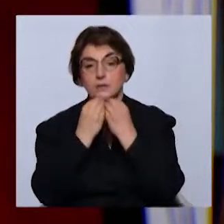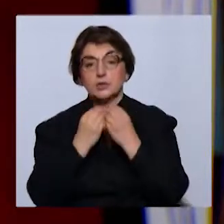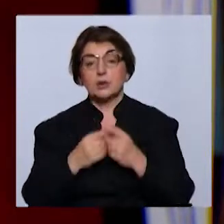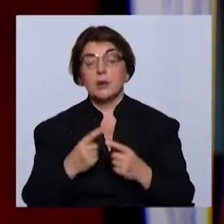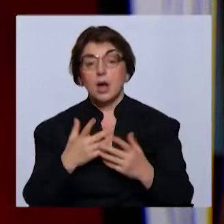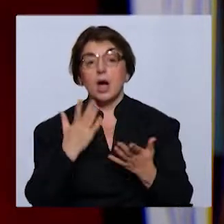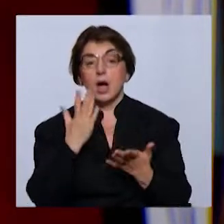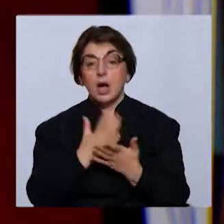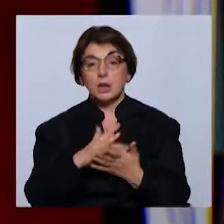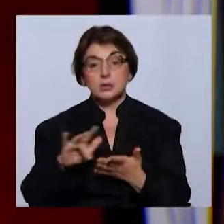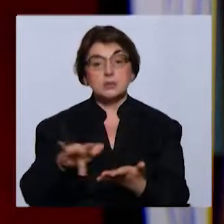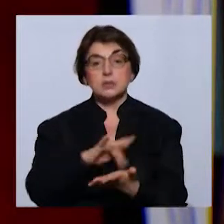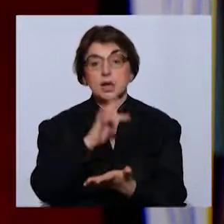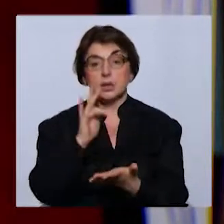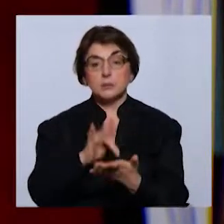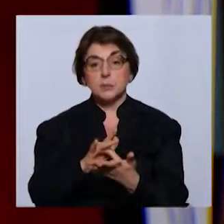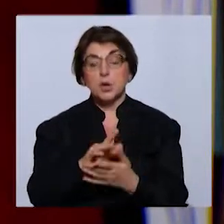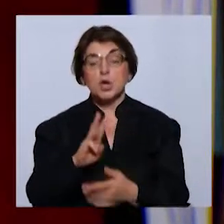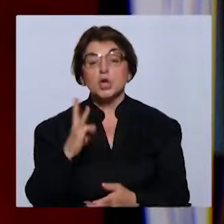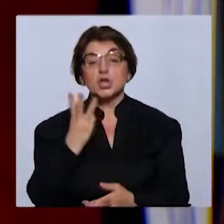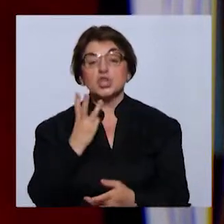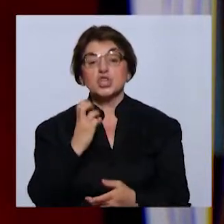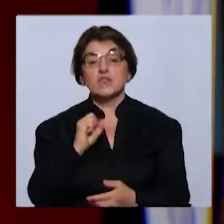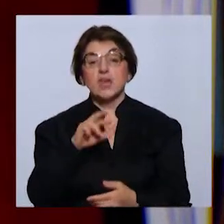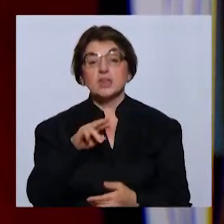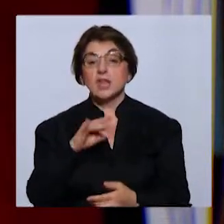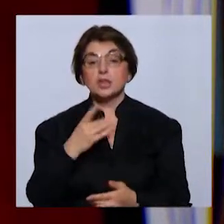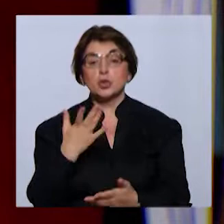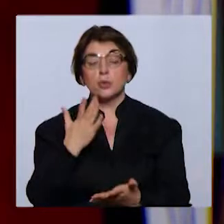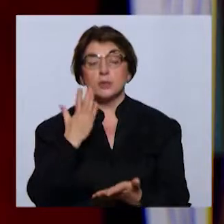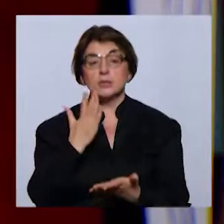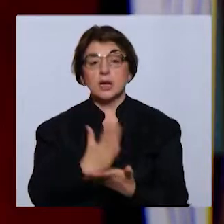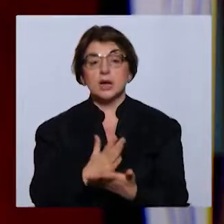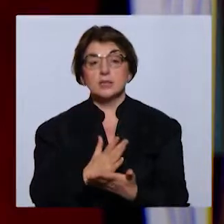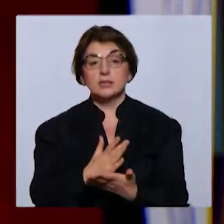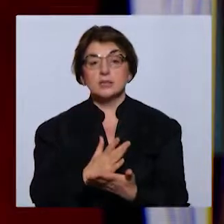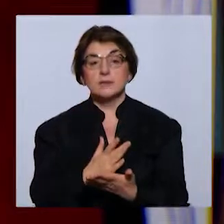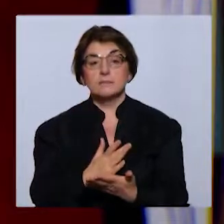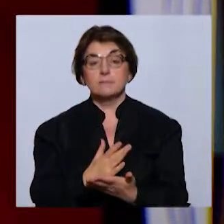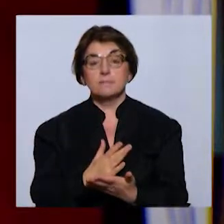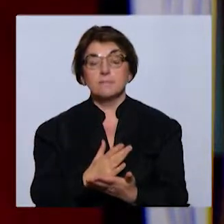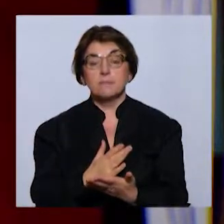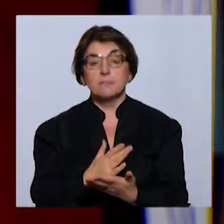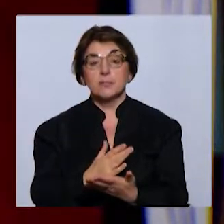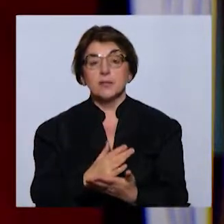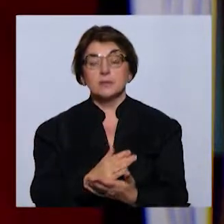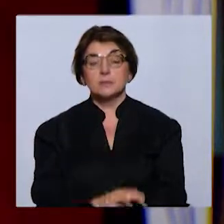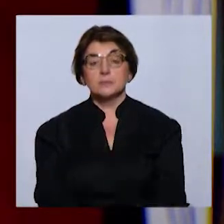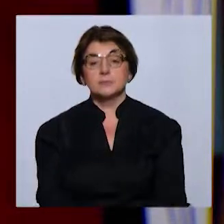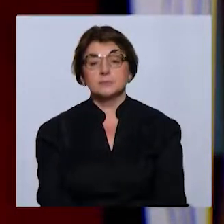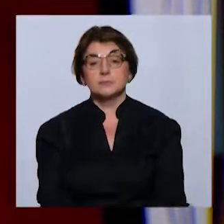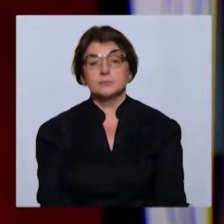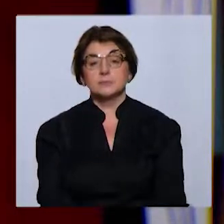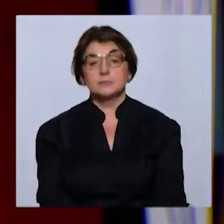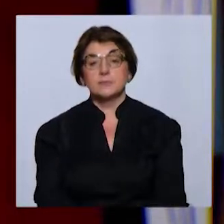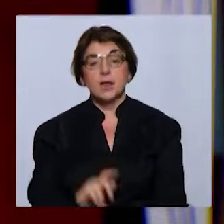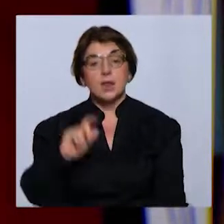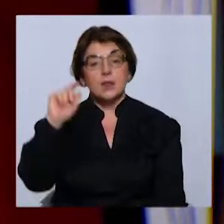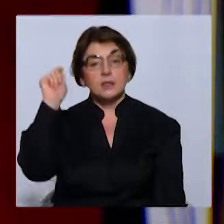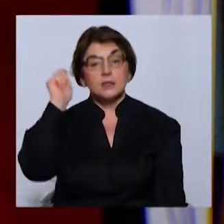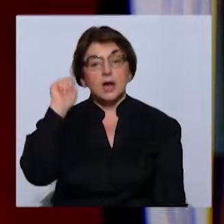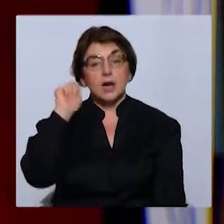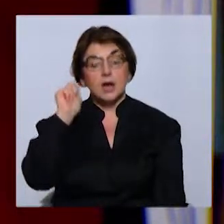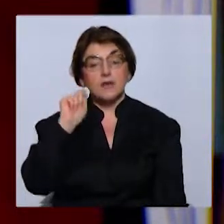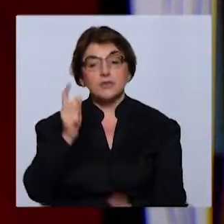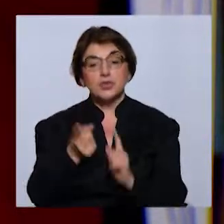ქვეყანა, შვედეთი, რომელმაც, ესე ვთქვათ, გადატანითი მნიშვნელობით ნაგავი აქცია